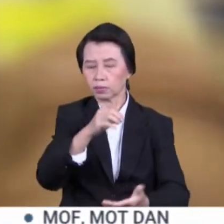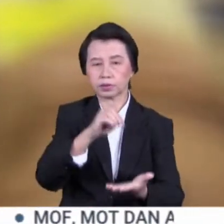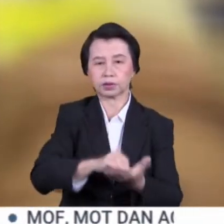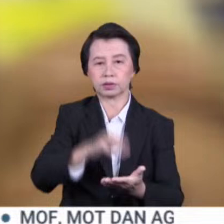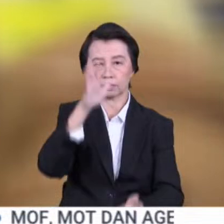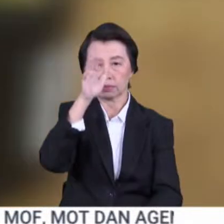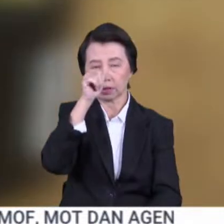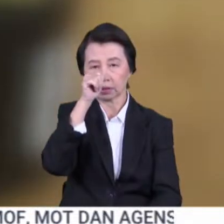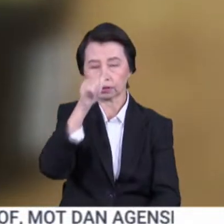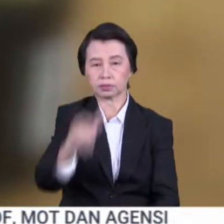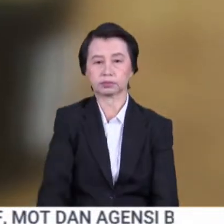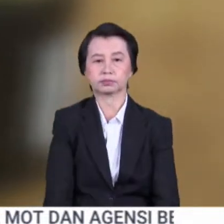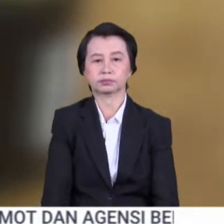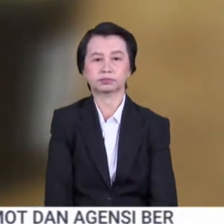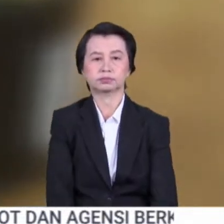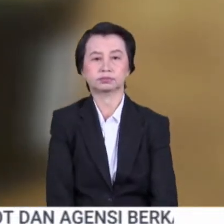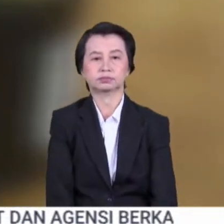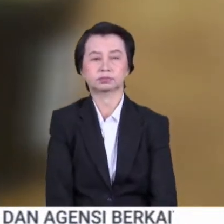Melaka.